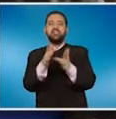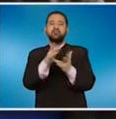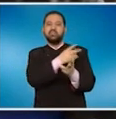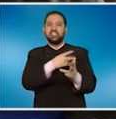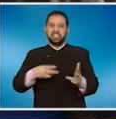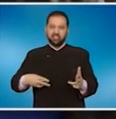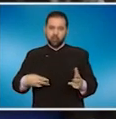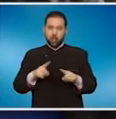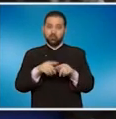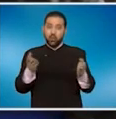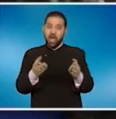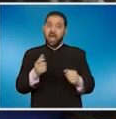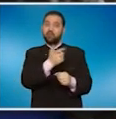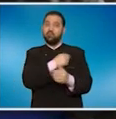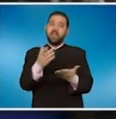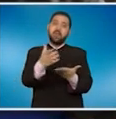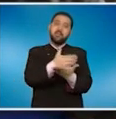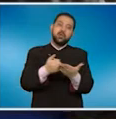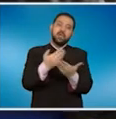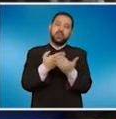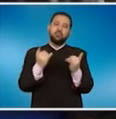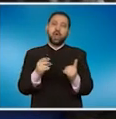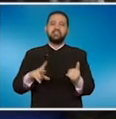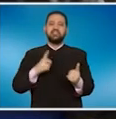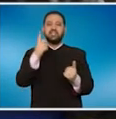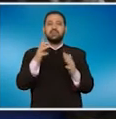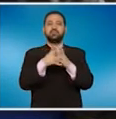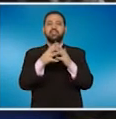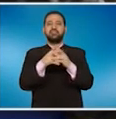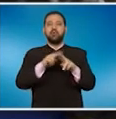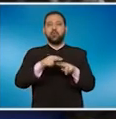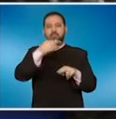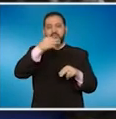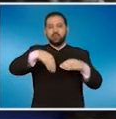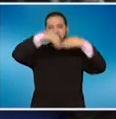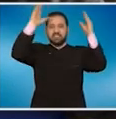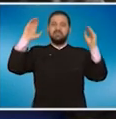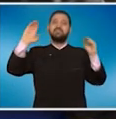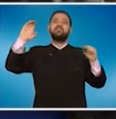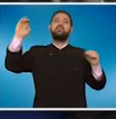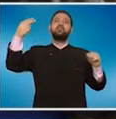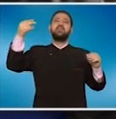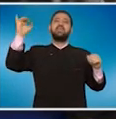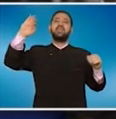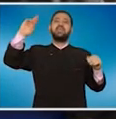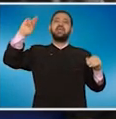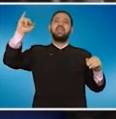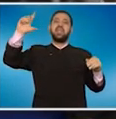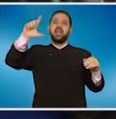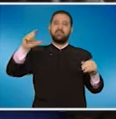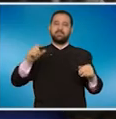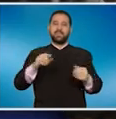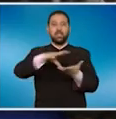în numele nostru și în numele lui Hristos cu care putem birui. De aceea este un război, cum spunea Sfântul Chibil, sfânt, sfințit și sfânt, pe care îl duc credincioșii și